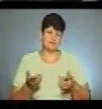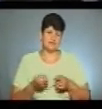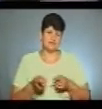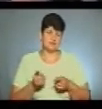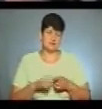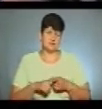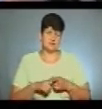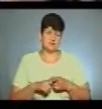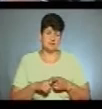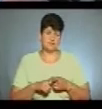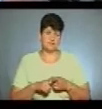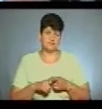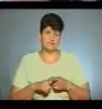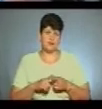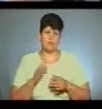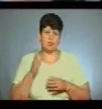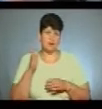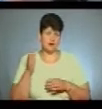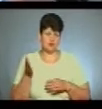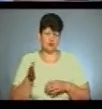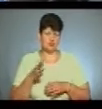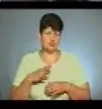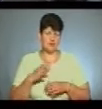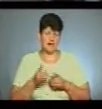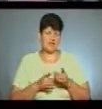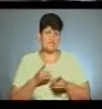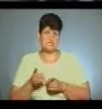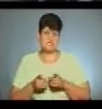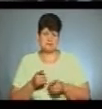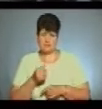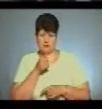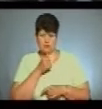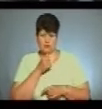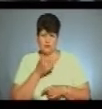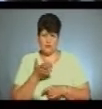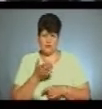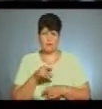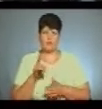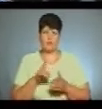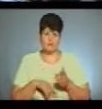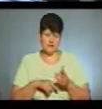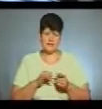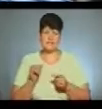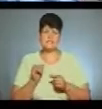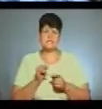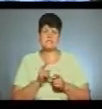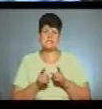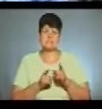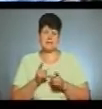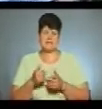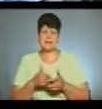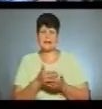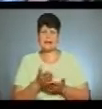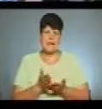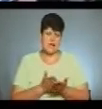суспільства, попереду її дуже багато чекає змін, випробувань. І повірте, змінити якісно